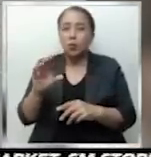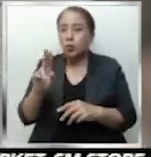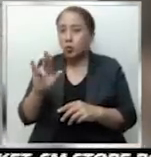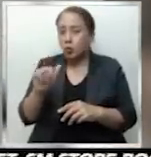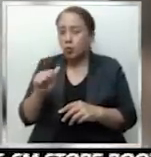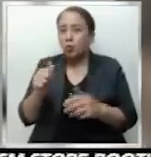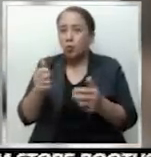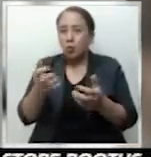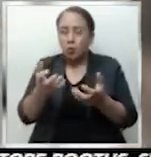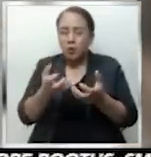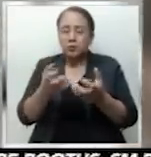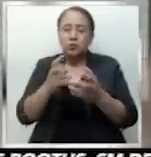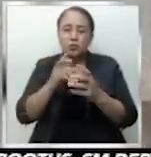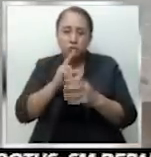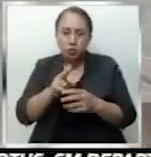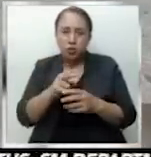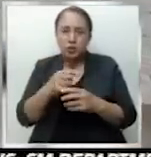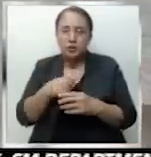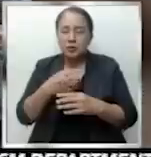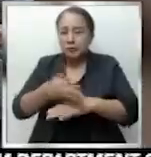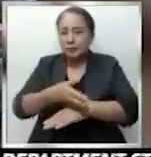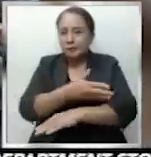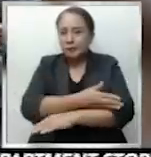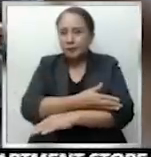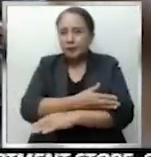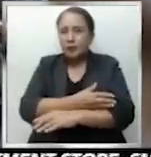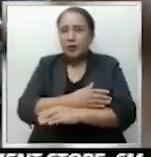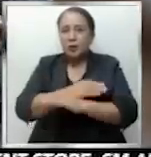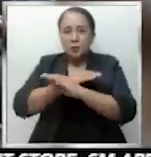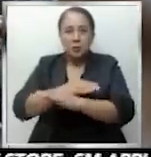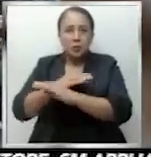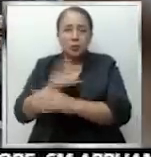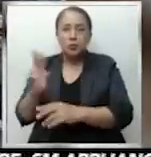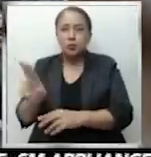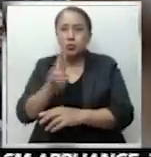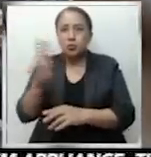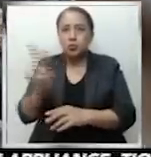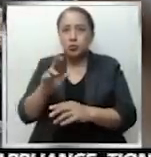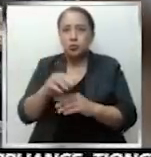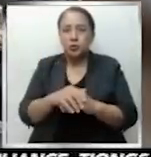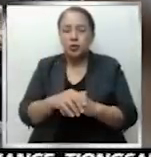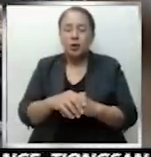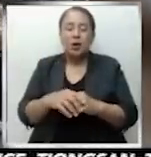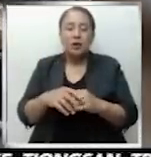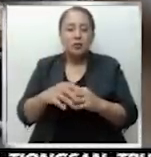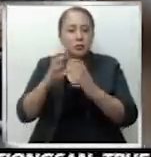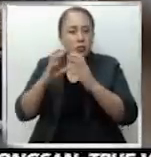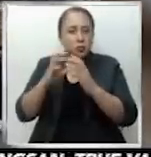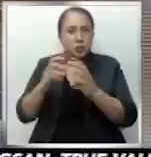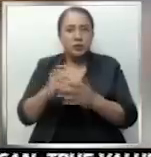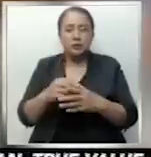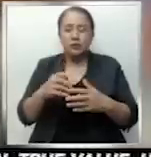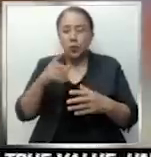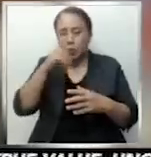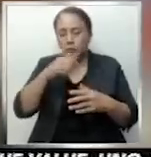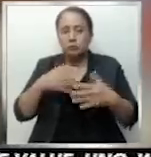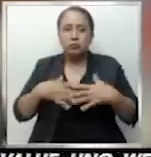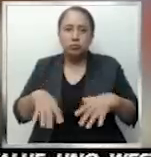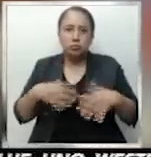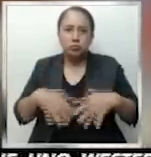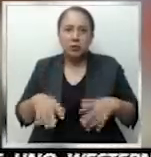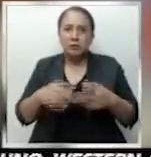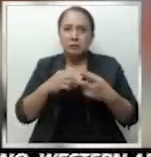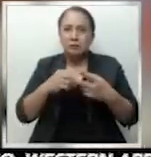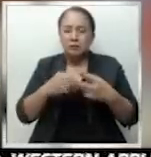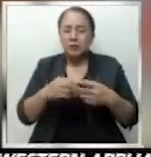kaya gumawa na ng improvised oil spill boom gamit ang mga bunot ng nyog, lumang damit at plastic bottles. Pangharang